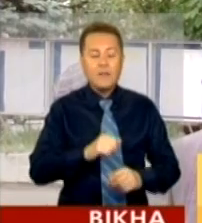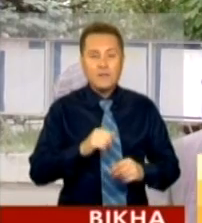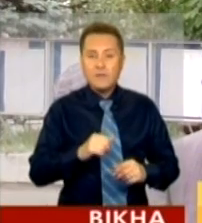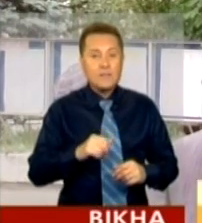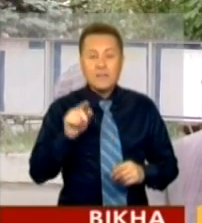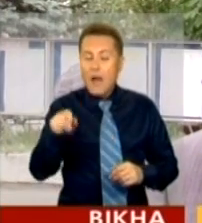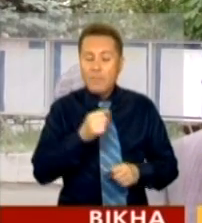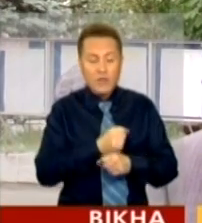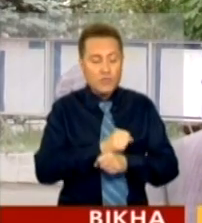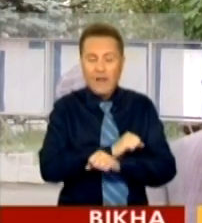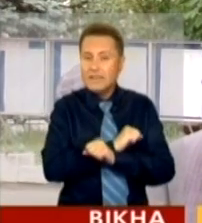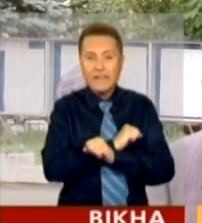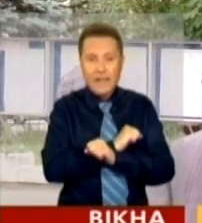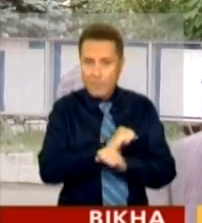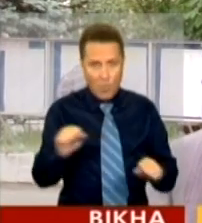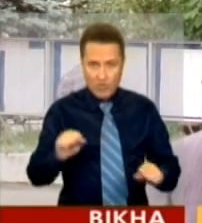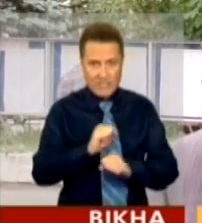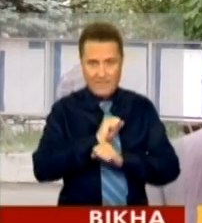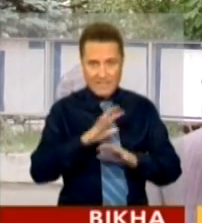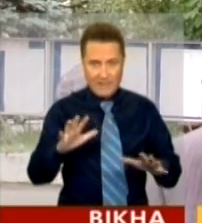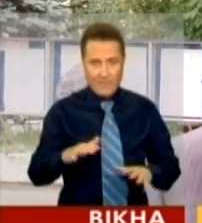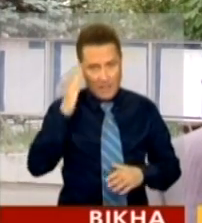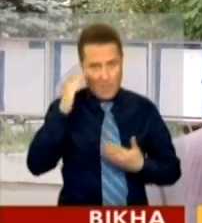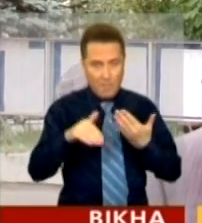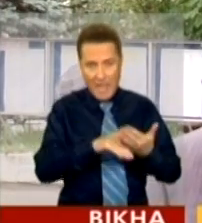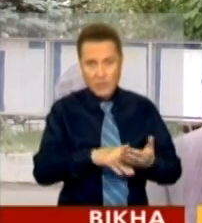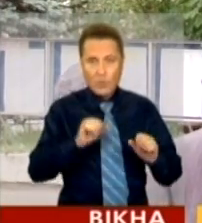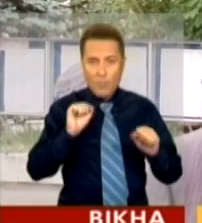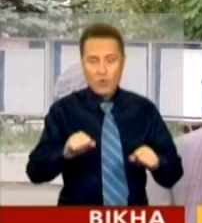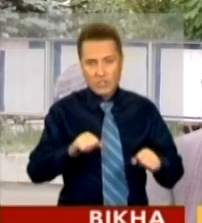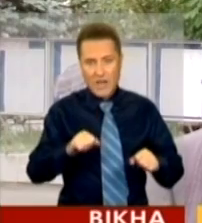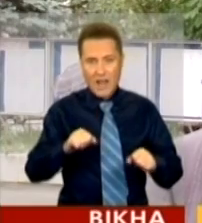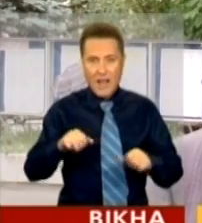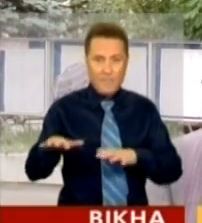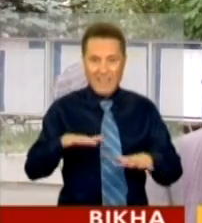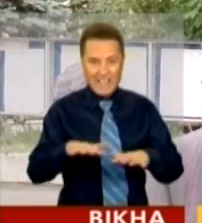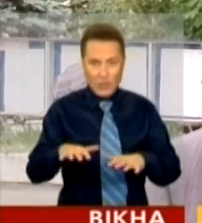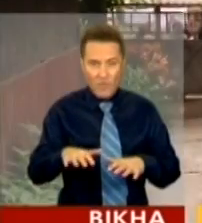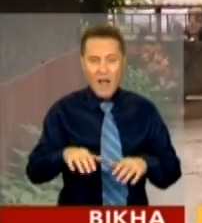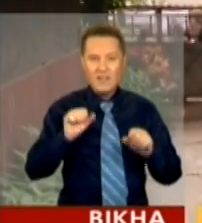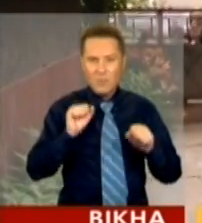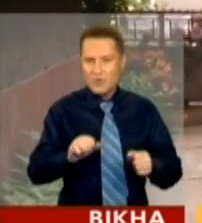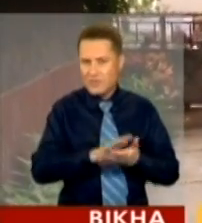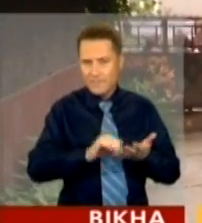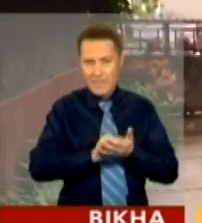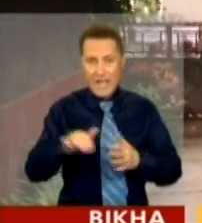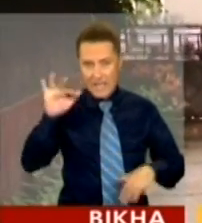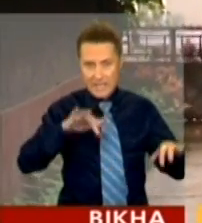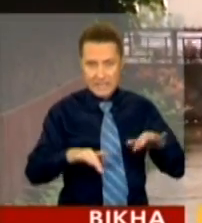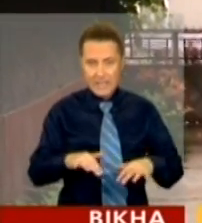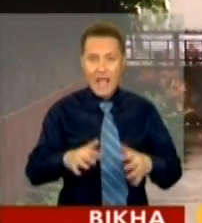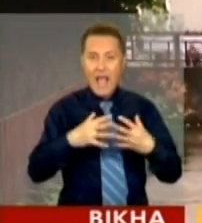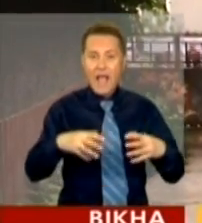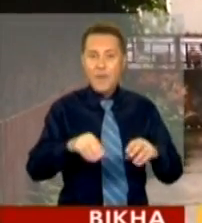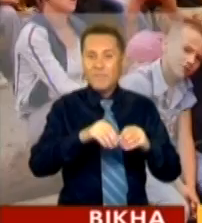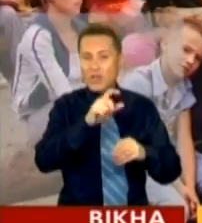там працювати не може, тому що це може детонувати, зробити певні порушення гірських. Селяни родинами виходять на